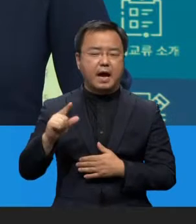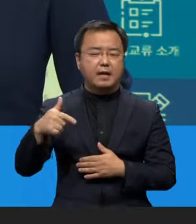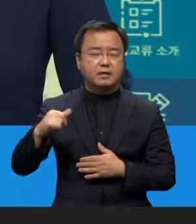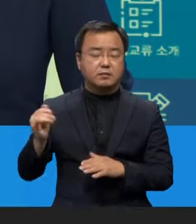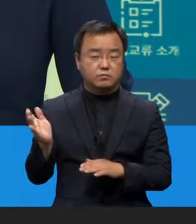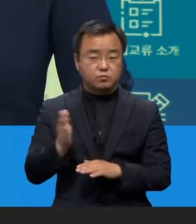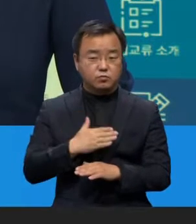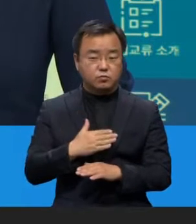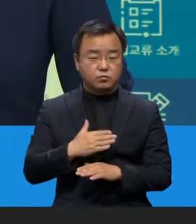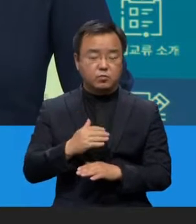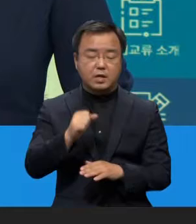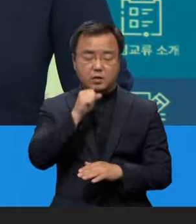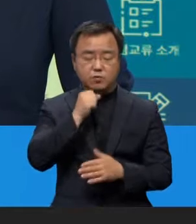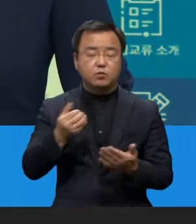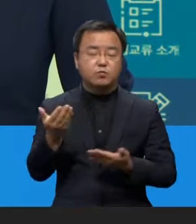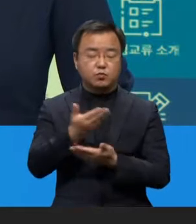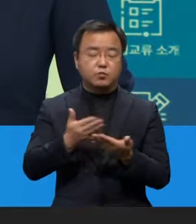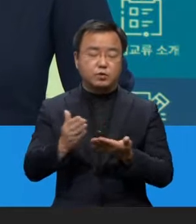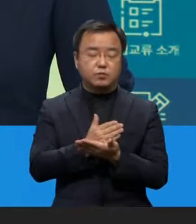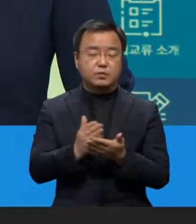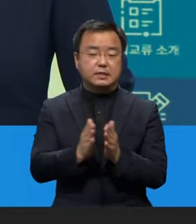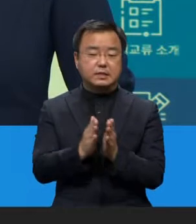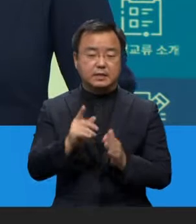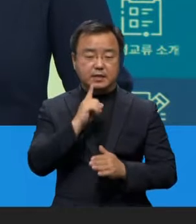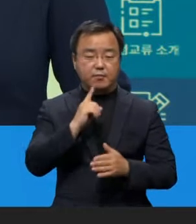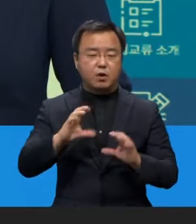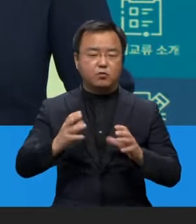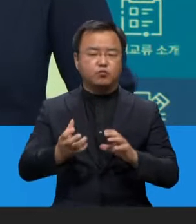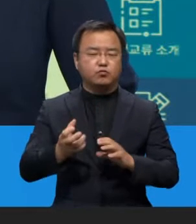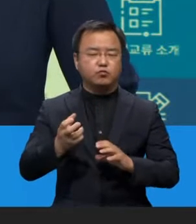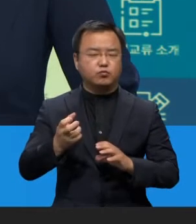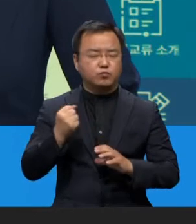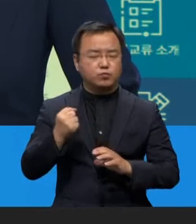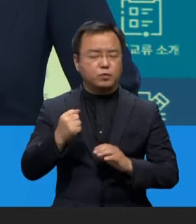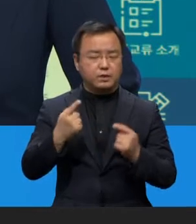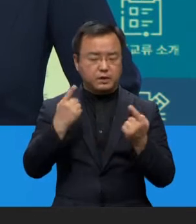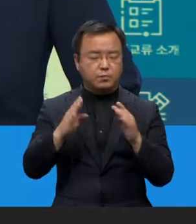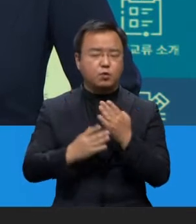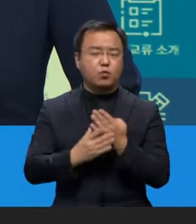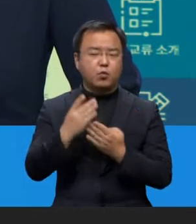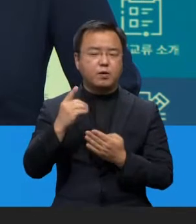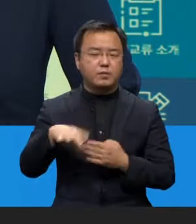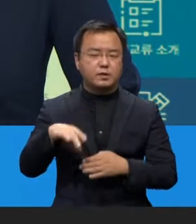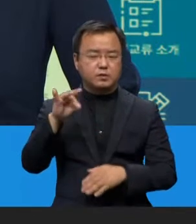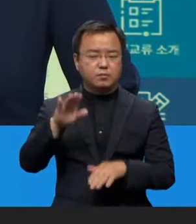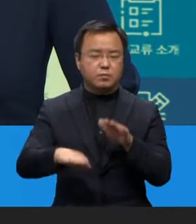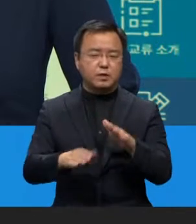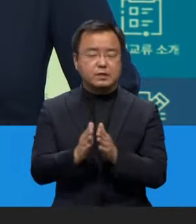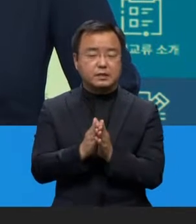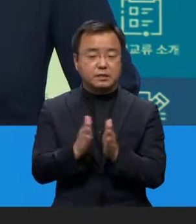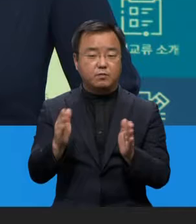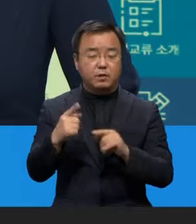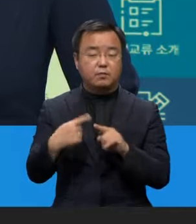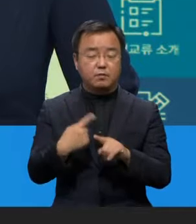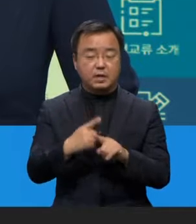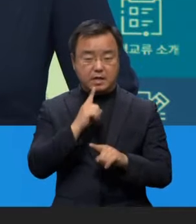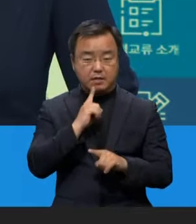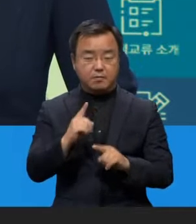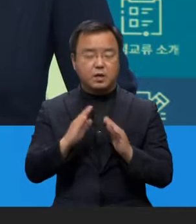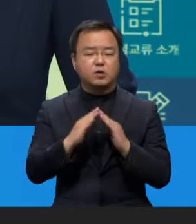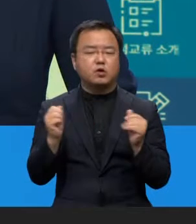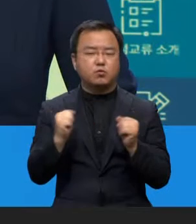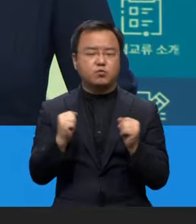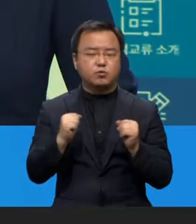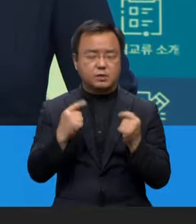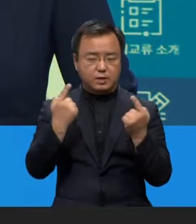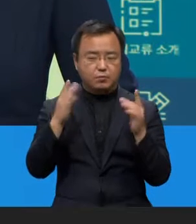국공립대 통합의 첫 발을 뗀 거라는 분석도 나오는데요. 네, 이 정책을 제안한 전북대 김동원 총장에게 그 의미와